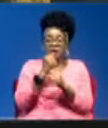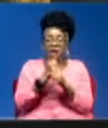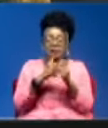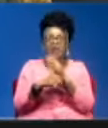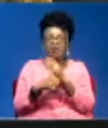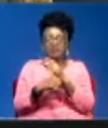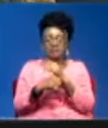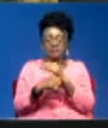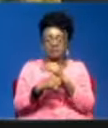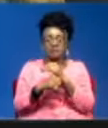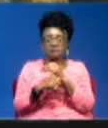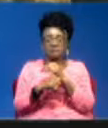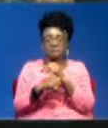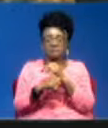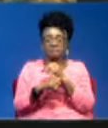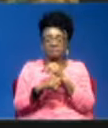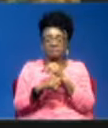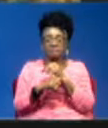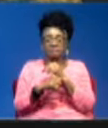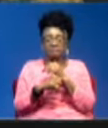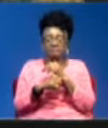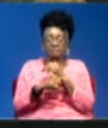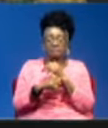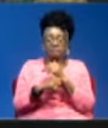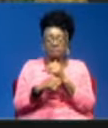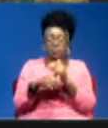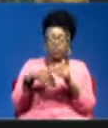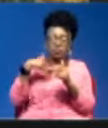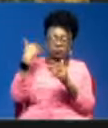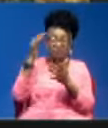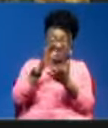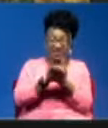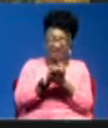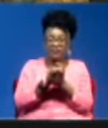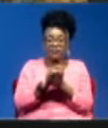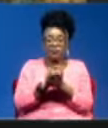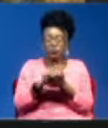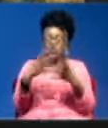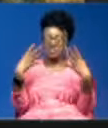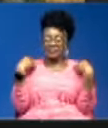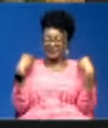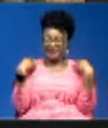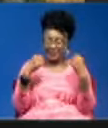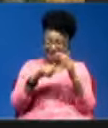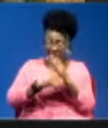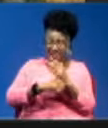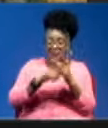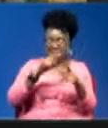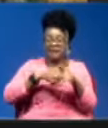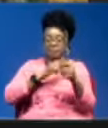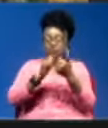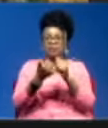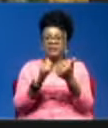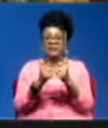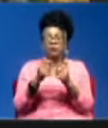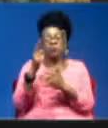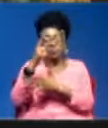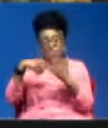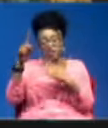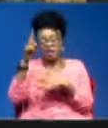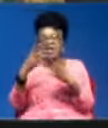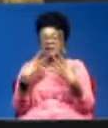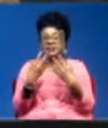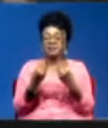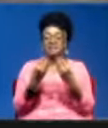ya kutosha. Kuna believe, huwa tuna believe, we train hard and when we come to the competition we win easy.